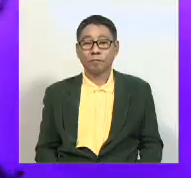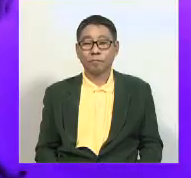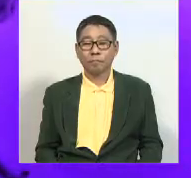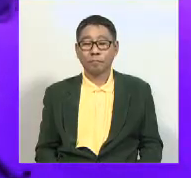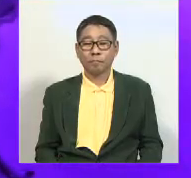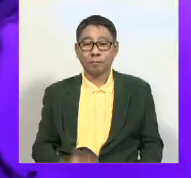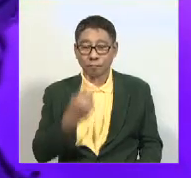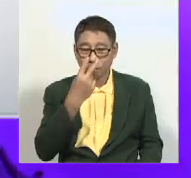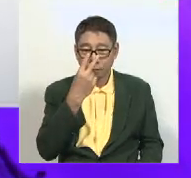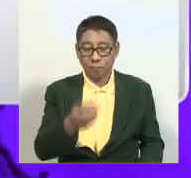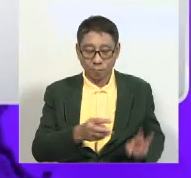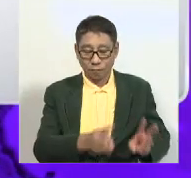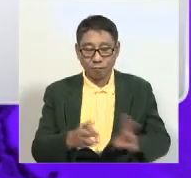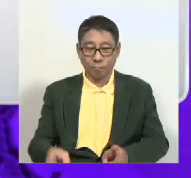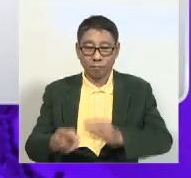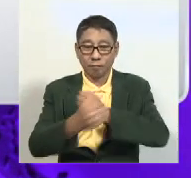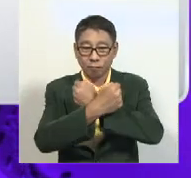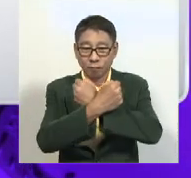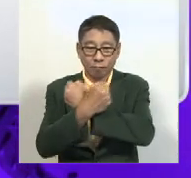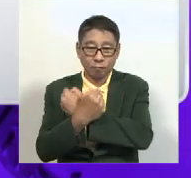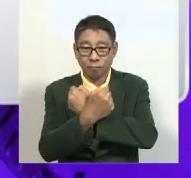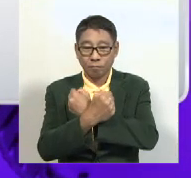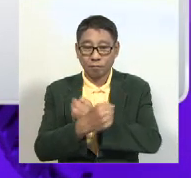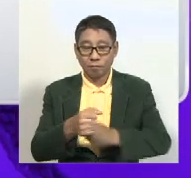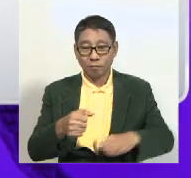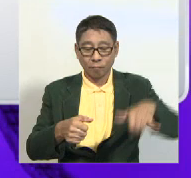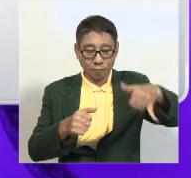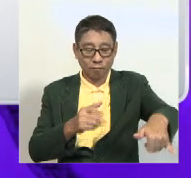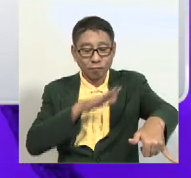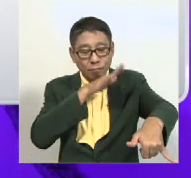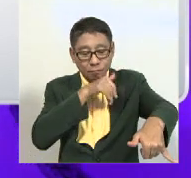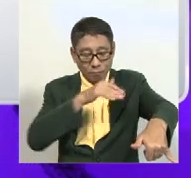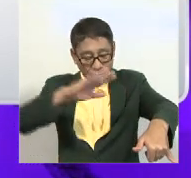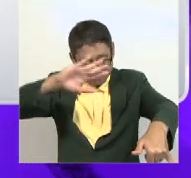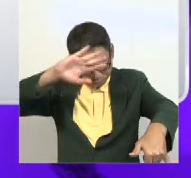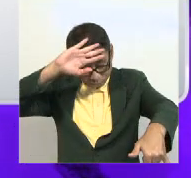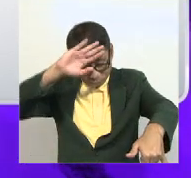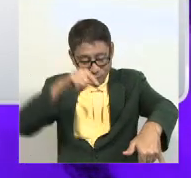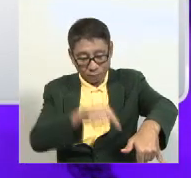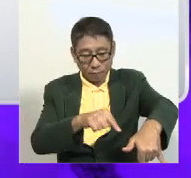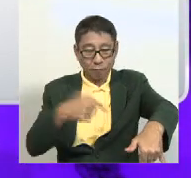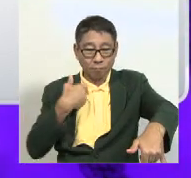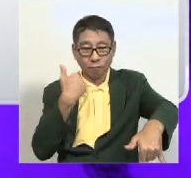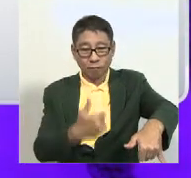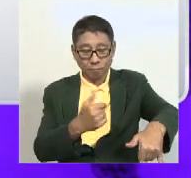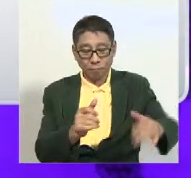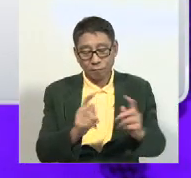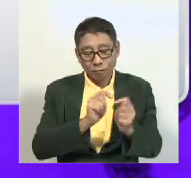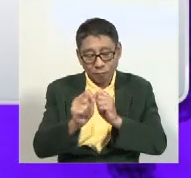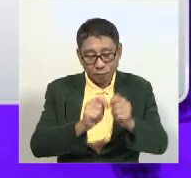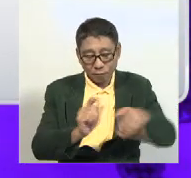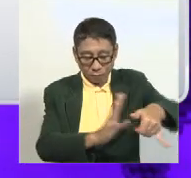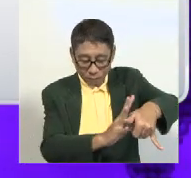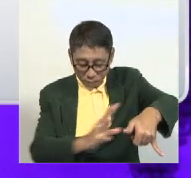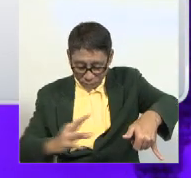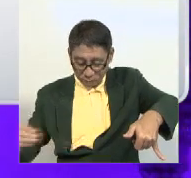มาดูเรื่องของวิธีการป้องกันไม่ให้หมูของเราเนี่ยนะคะป่วยกันบ้างเพราะว่าการติดต่อเนี่ยส่วน